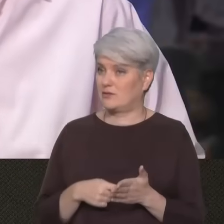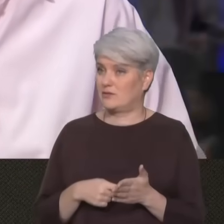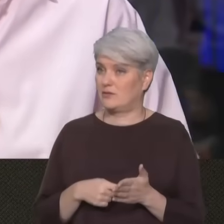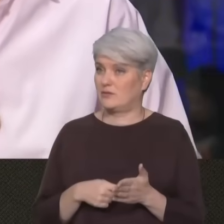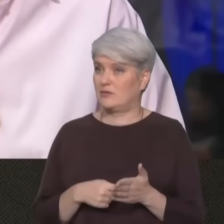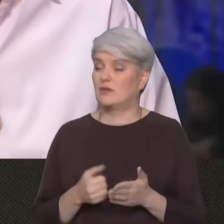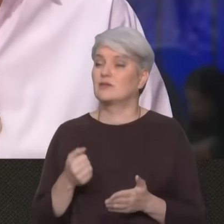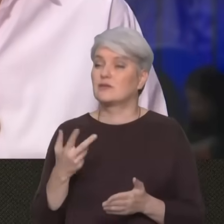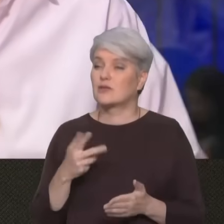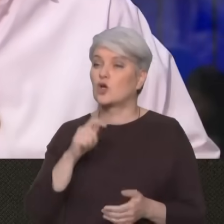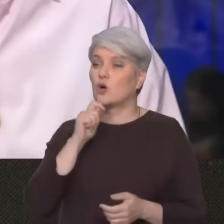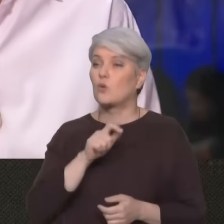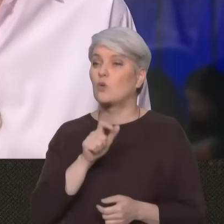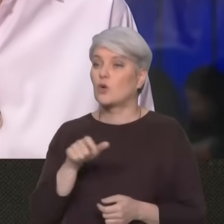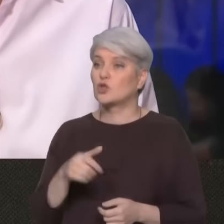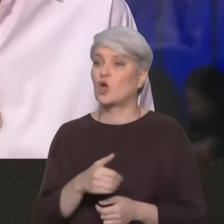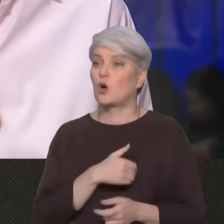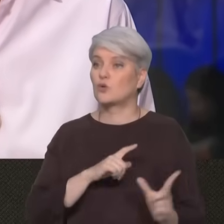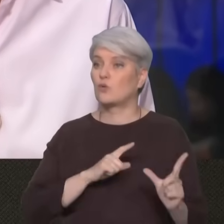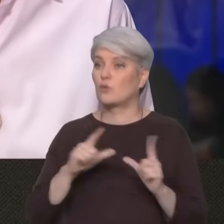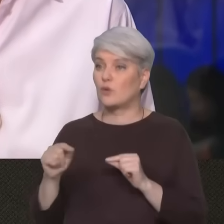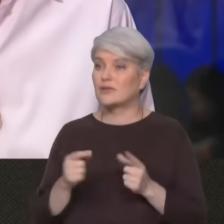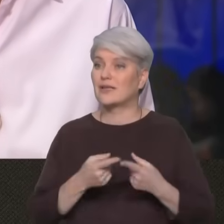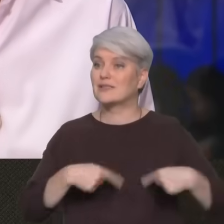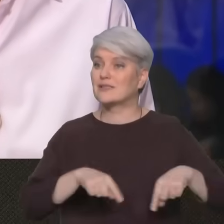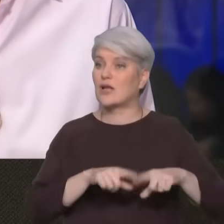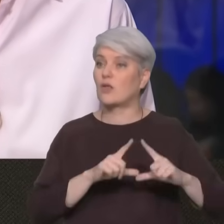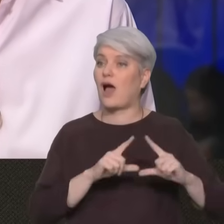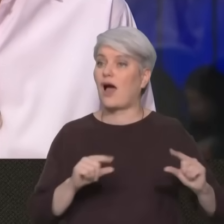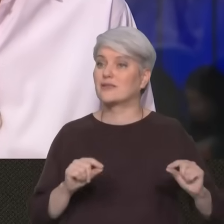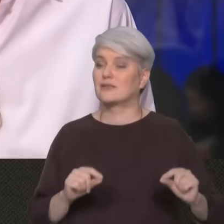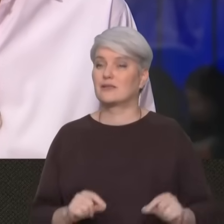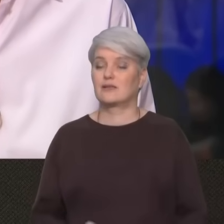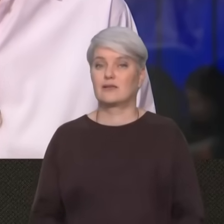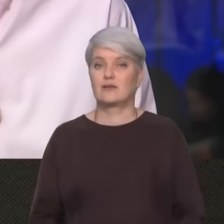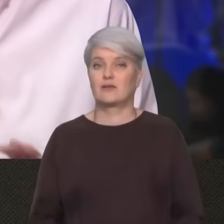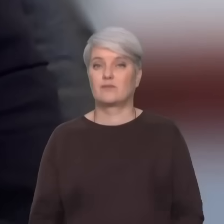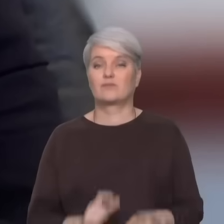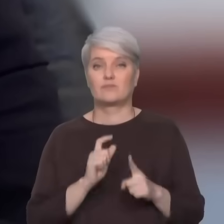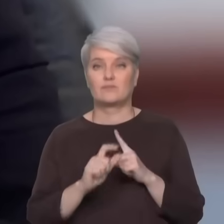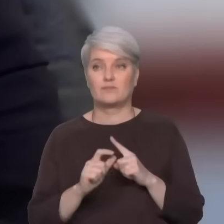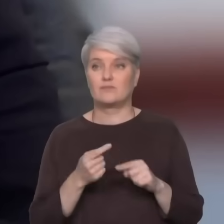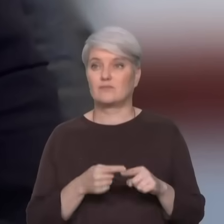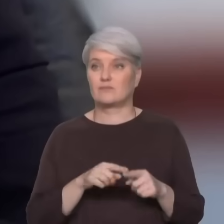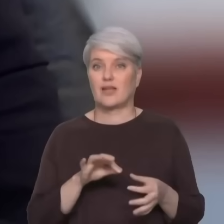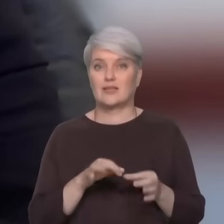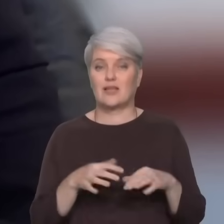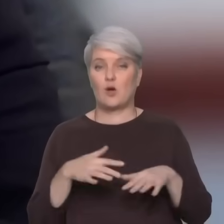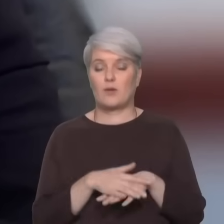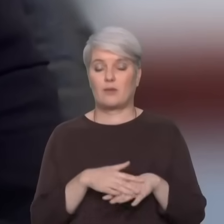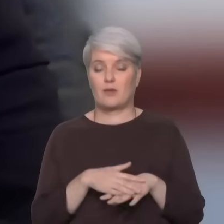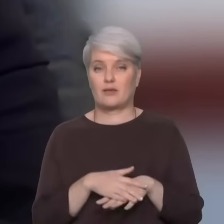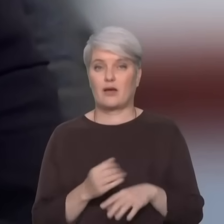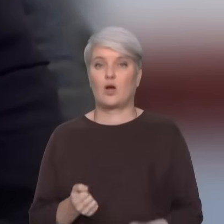цифру українців, які хотіли би виїхати з сектора Гази. От дивіться, це ж складна математика, оскільки